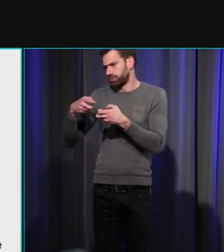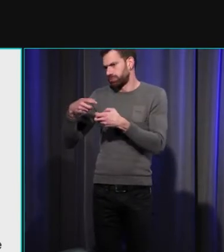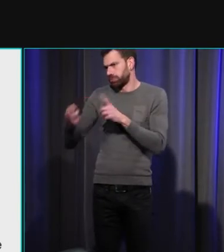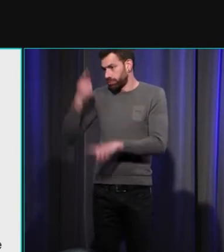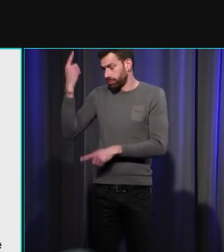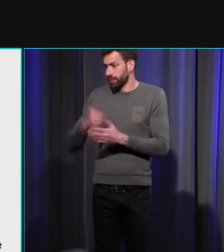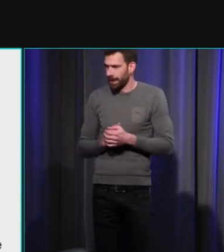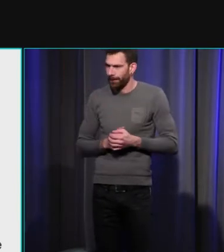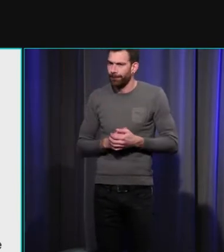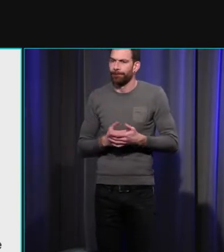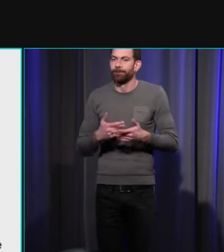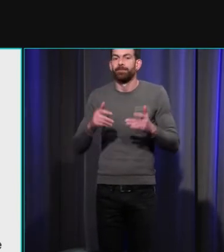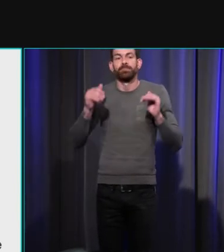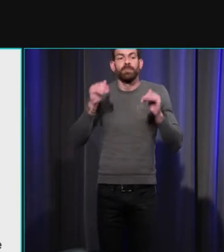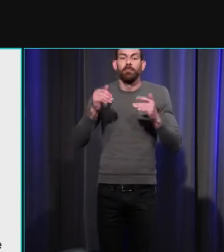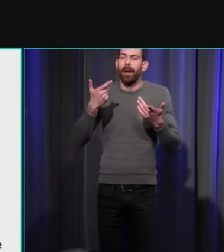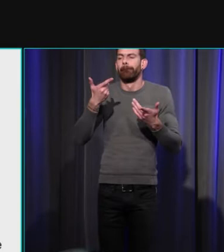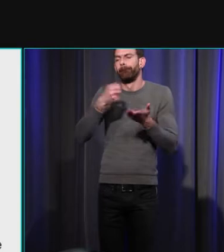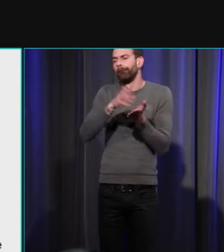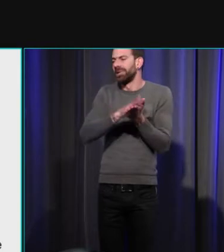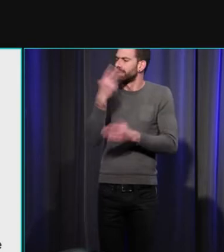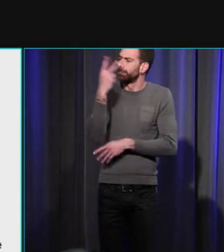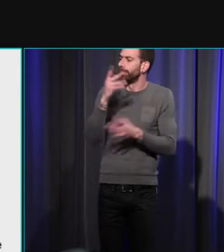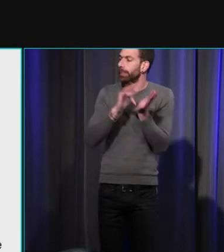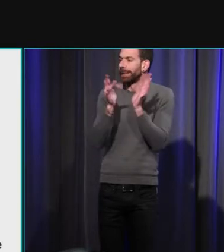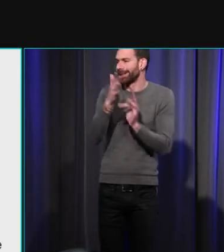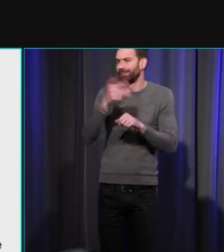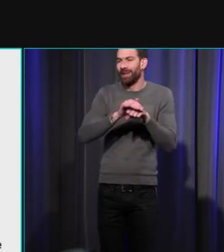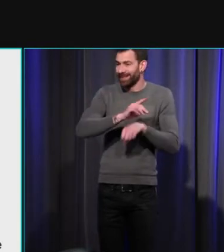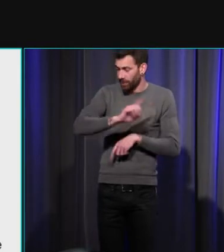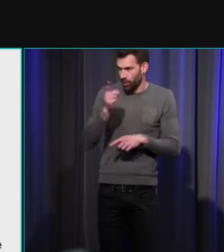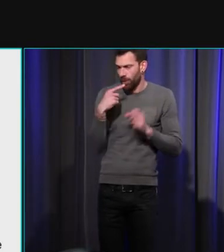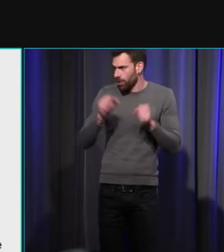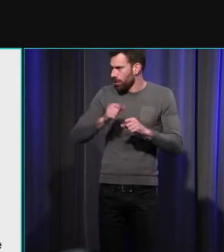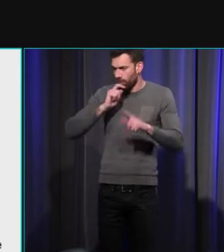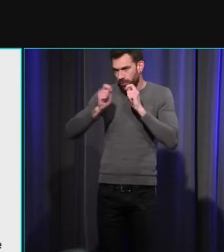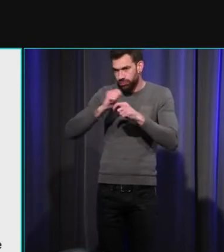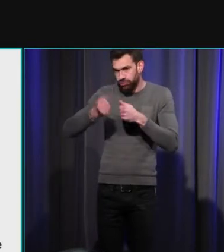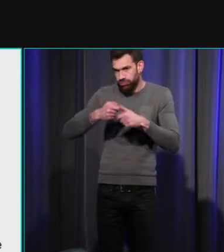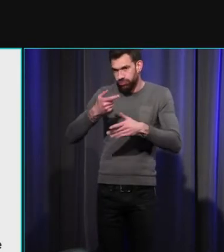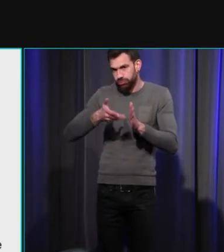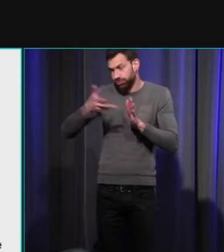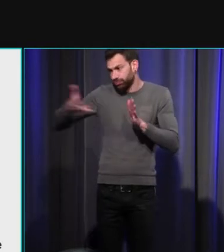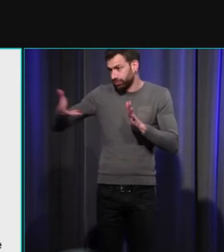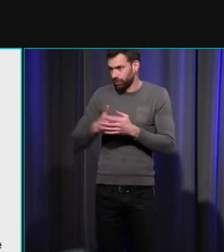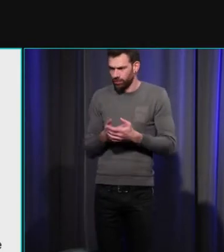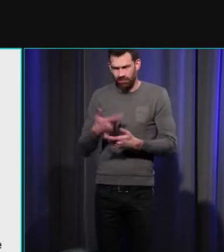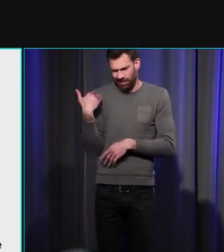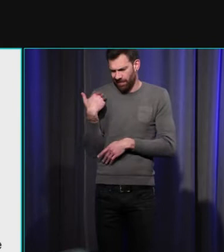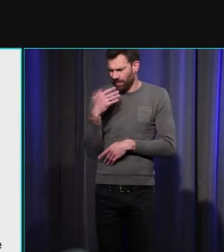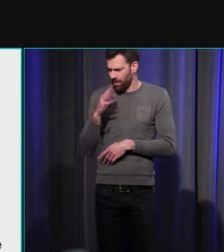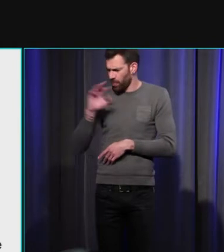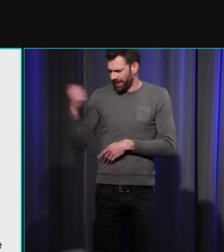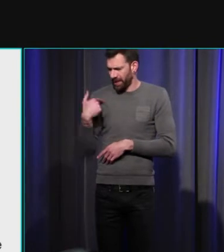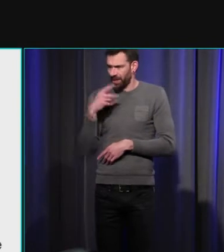du christ n'est pas politique on peut en discuter pendant des heures ce week end j'ai déjà lu mais la radio am on mange pas si un journaliste ou un jeune homme politique qui